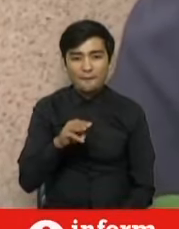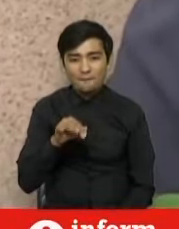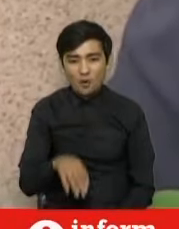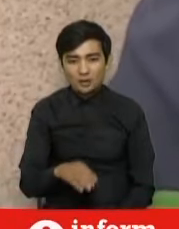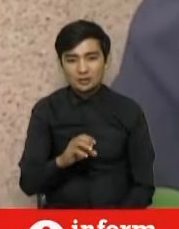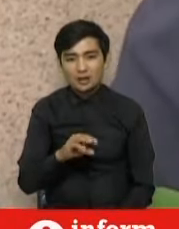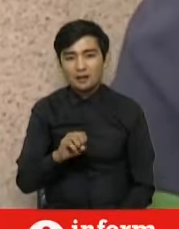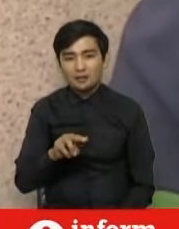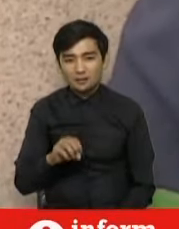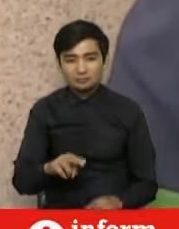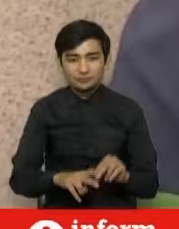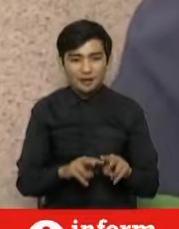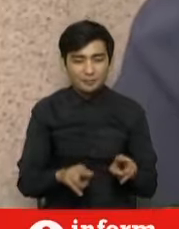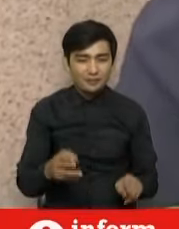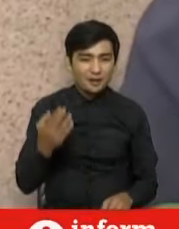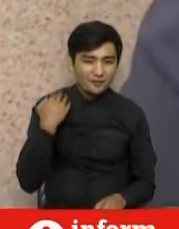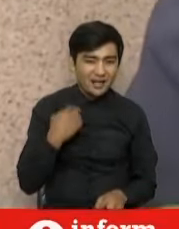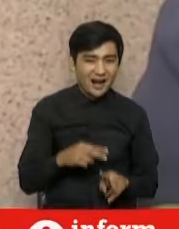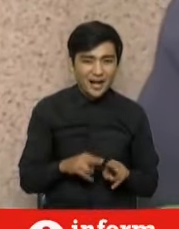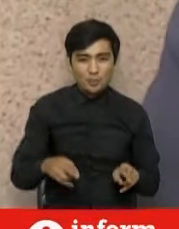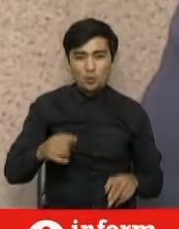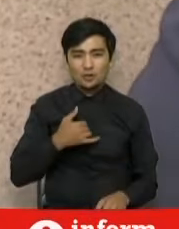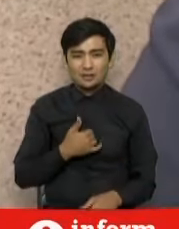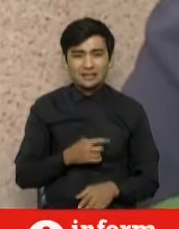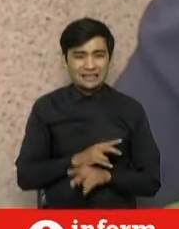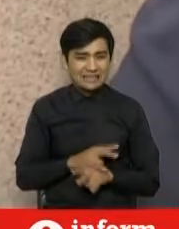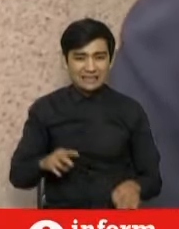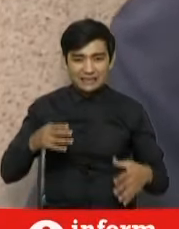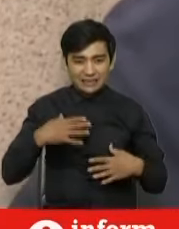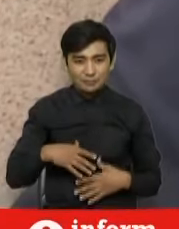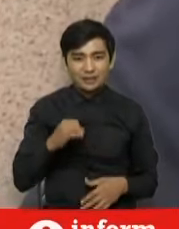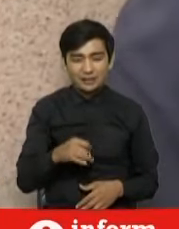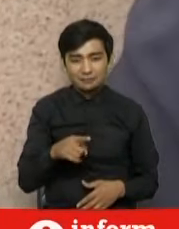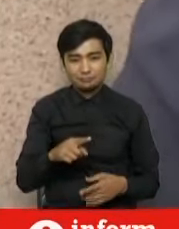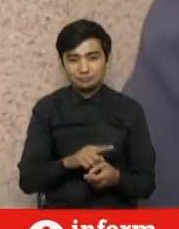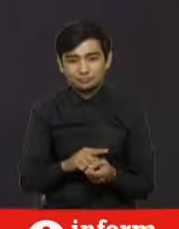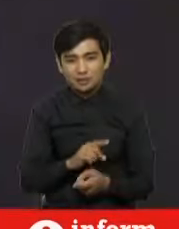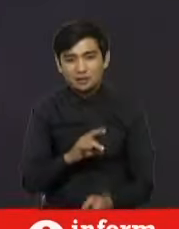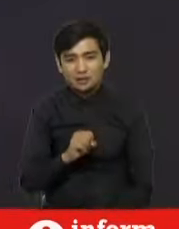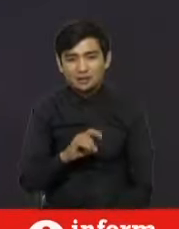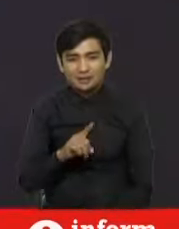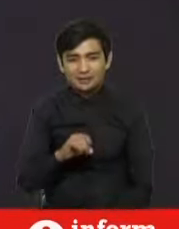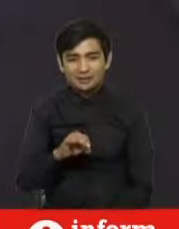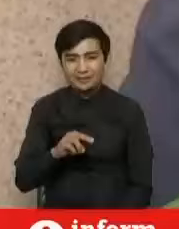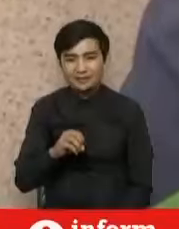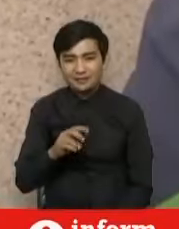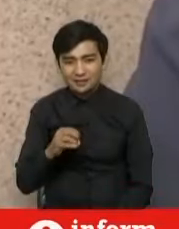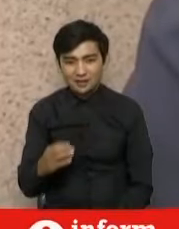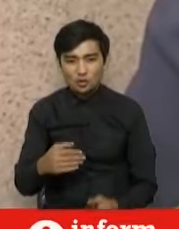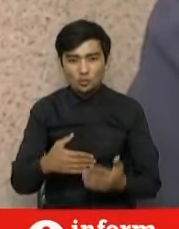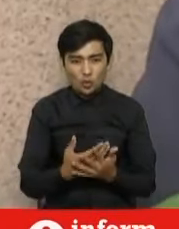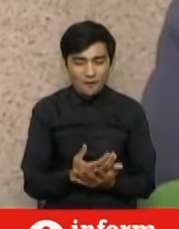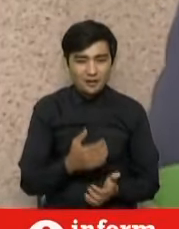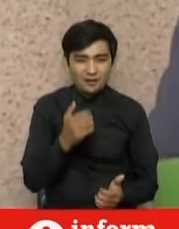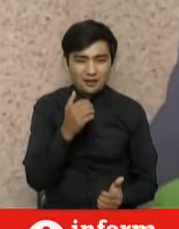стандарттармен салынған жатақхана. Бұрын ондай жатақханалар бізде ешқашан болмаған тұғын. Бұл student residence деген жаңа ұғым. Әр баланың,